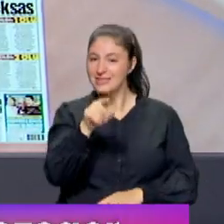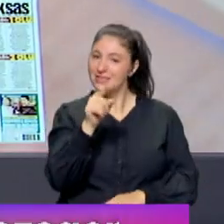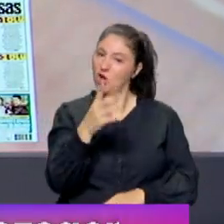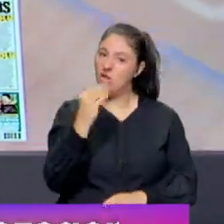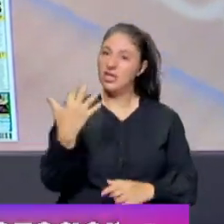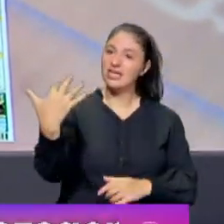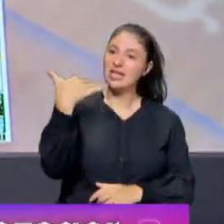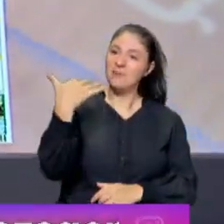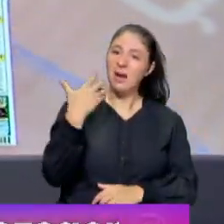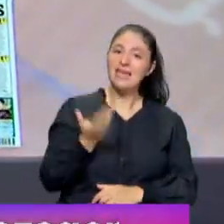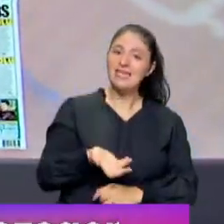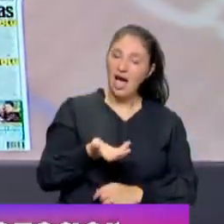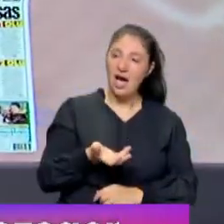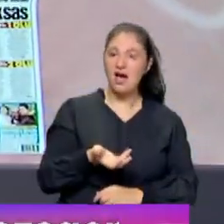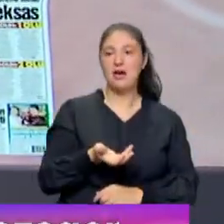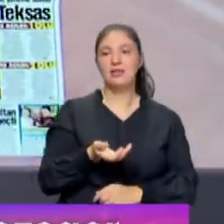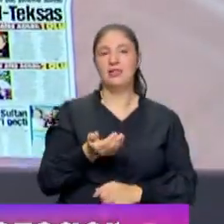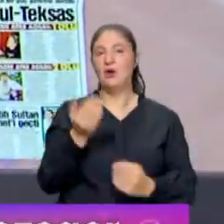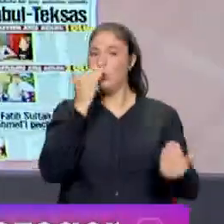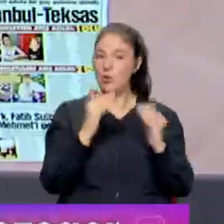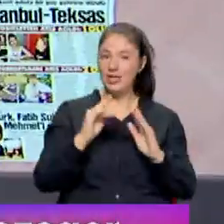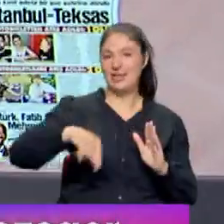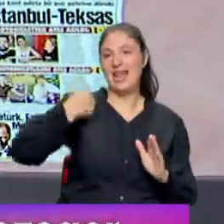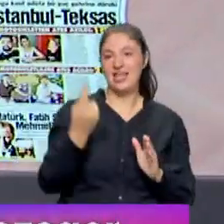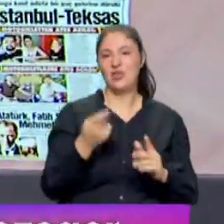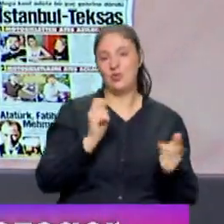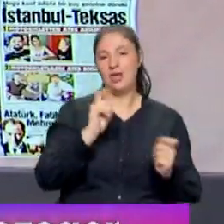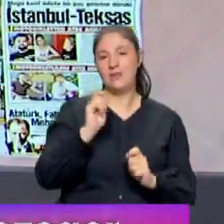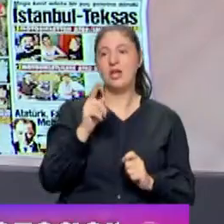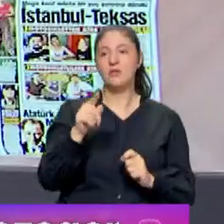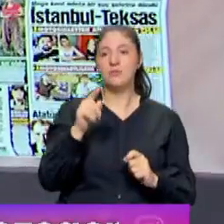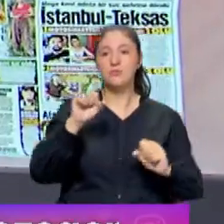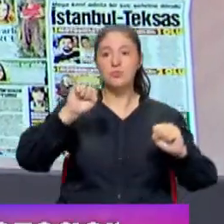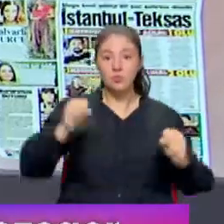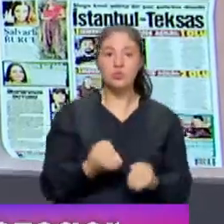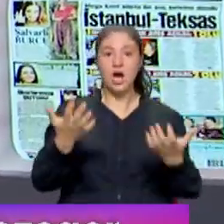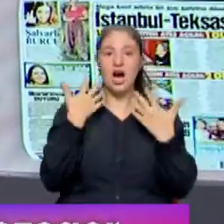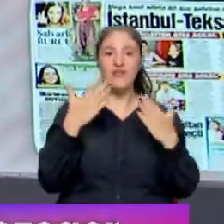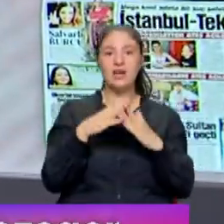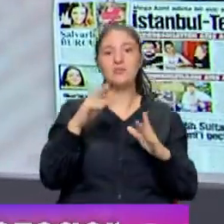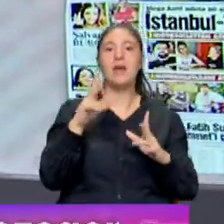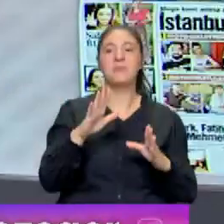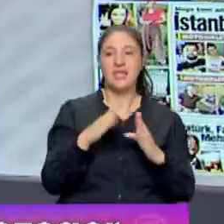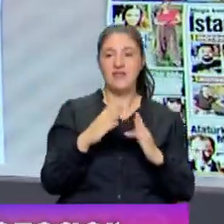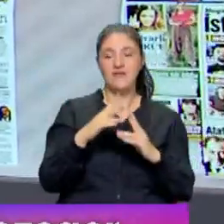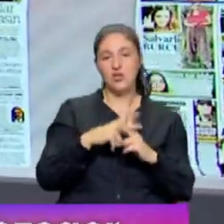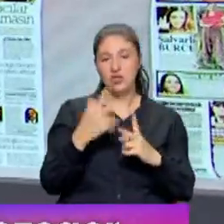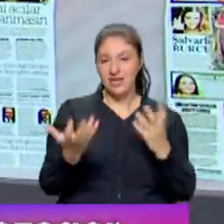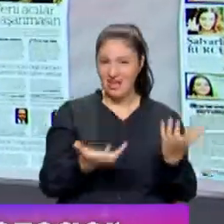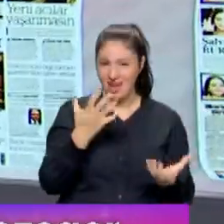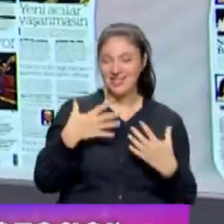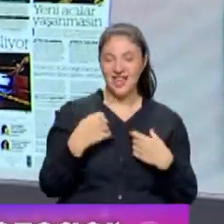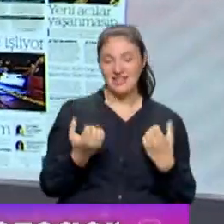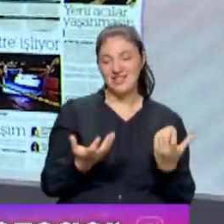olun. Klimayı da hani uygun derecelerde kullanın. Yani buzhaneye çevirmeyin evinizi. Faturanız da yanar,